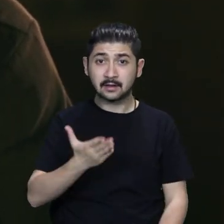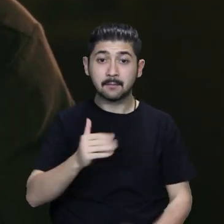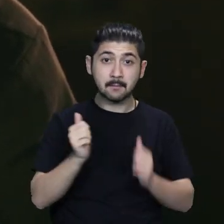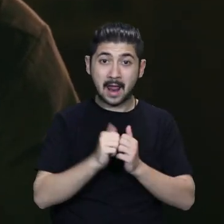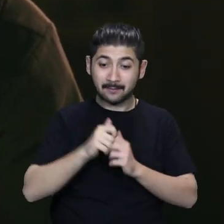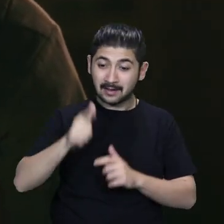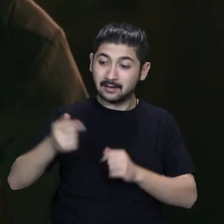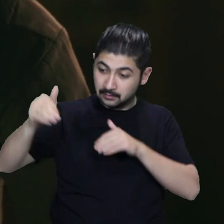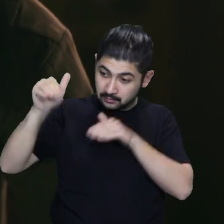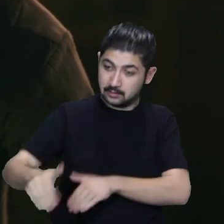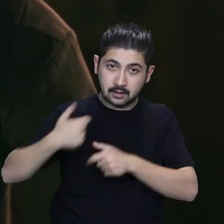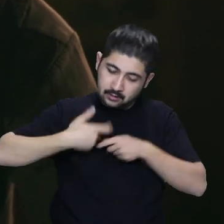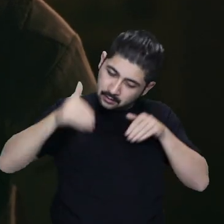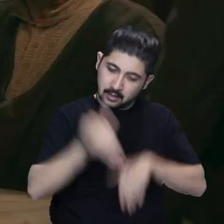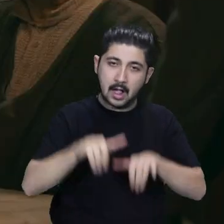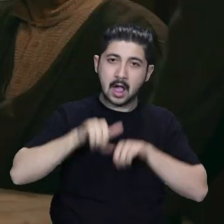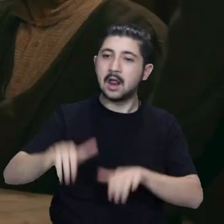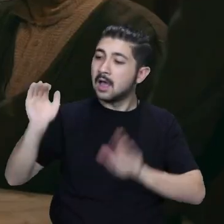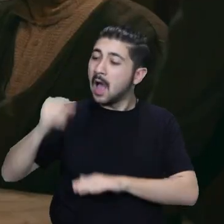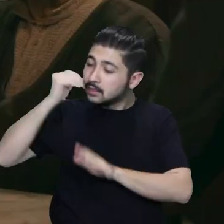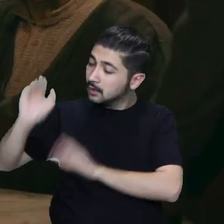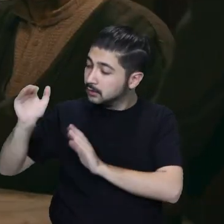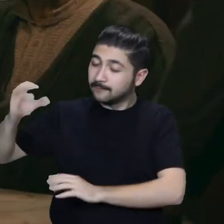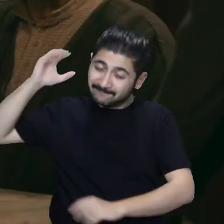Beraberimizde gömebildiğimiz kadar düşmanı gömmek.